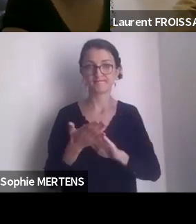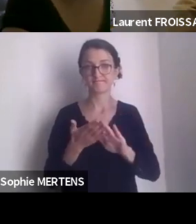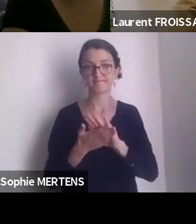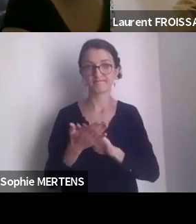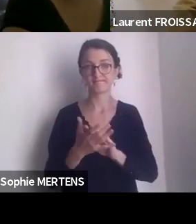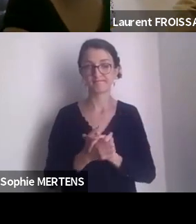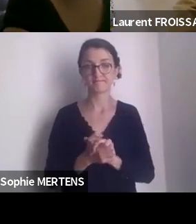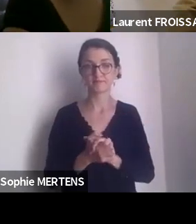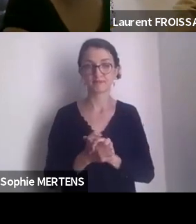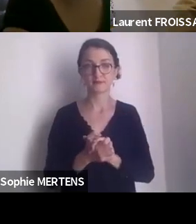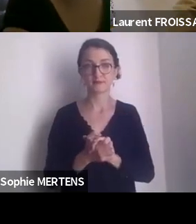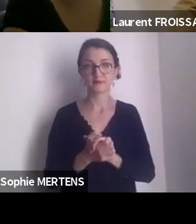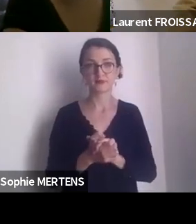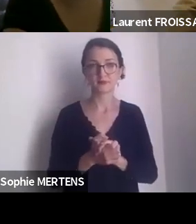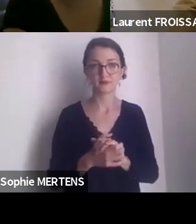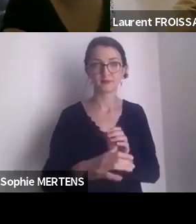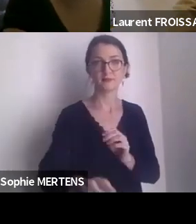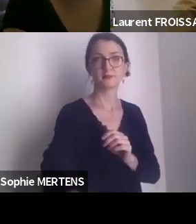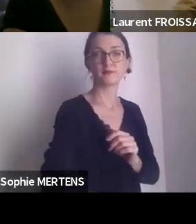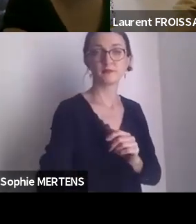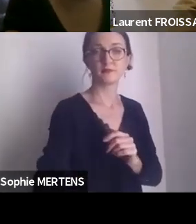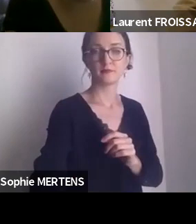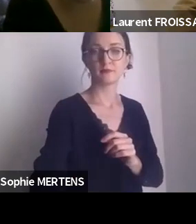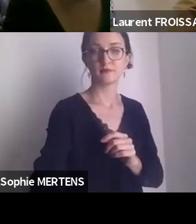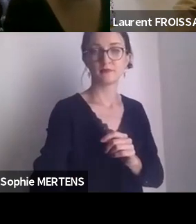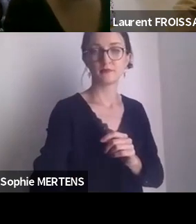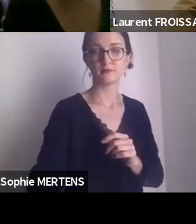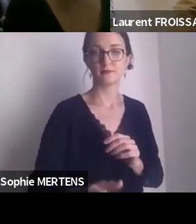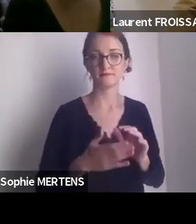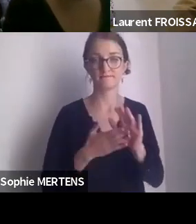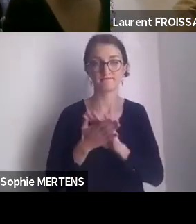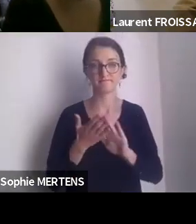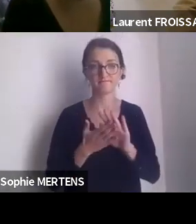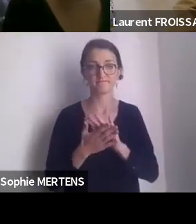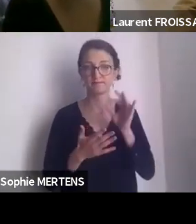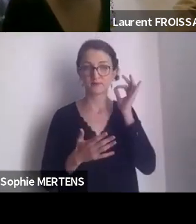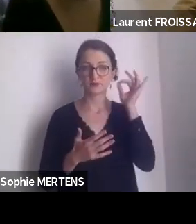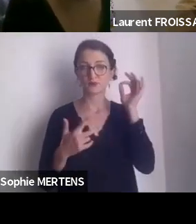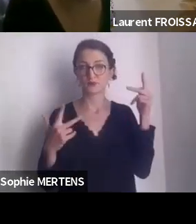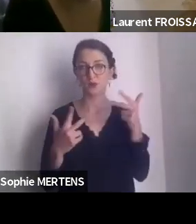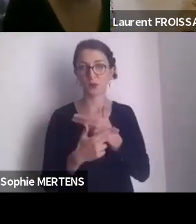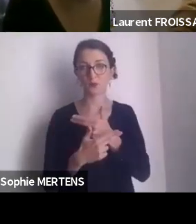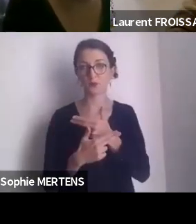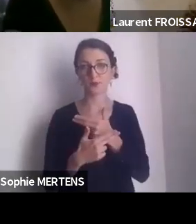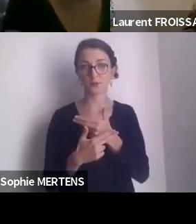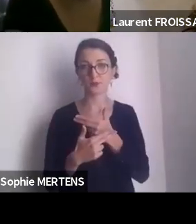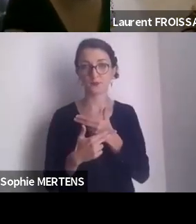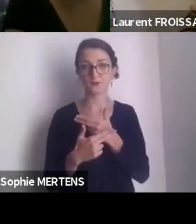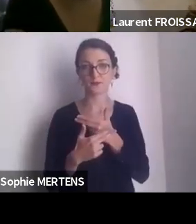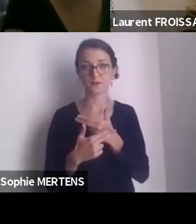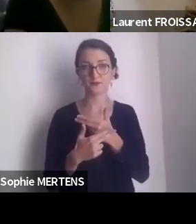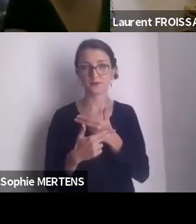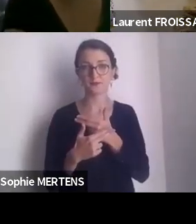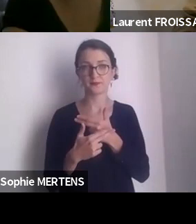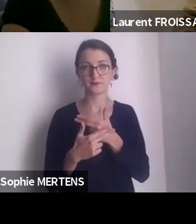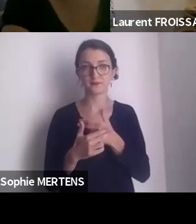plein d'autres choses à faire avant. Alors évidemment, on peut les faire rapidement, mais se focaliser sur la question de quand est-ce que je vais avoir mes